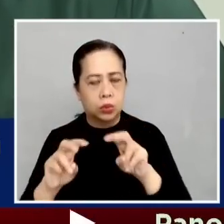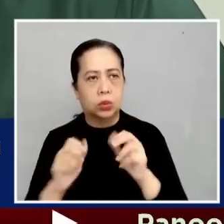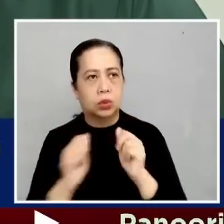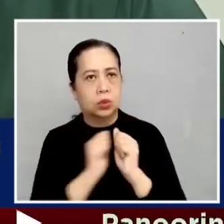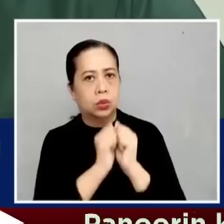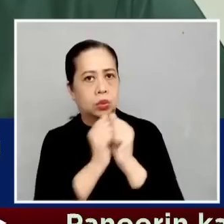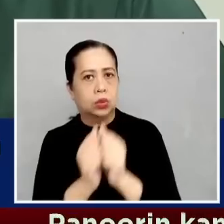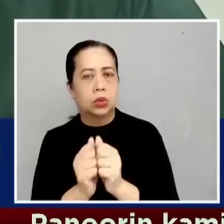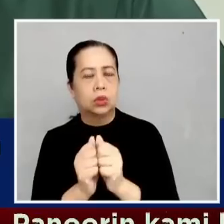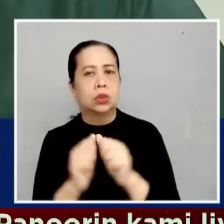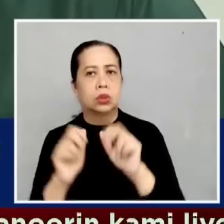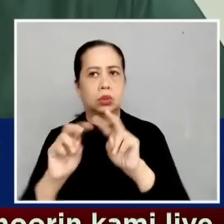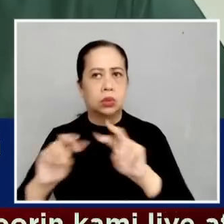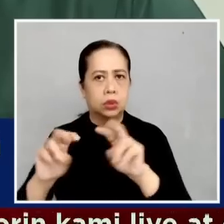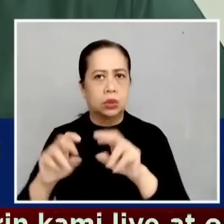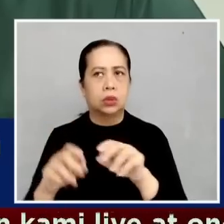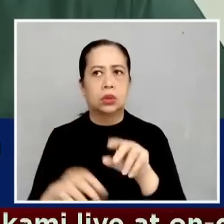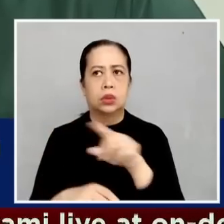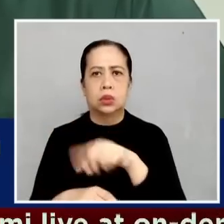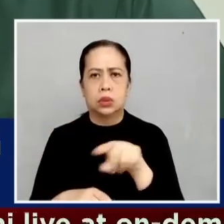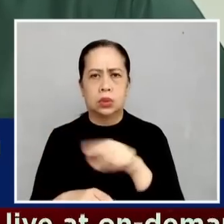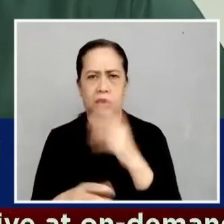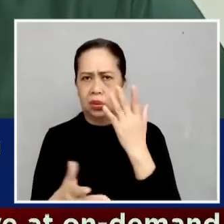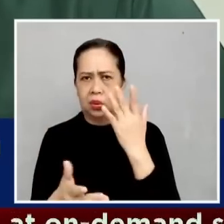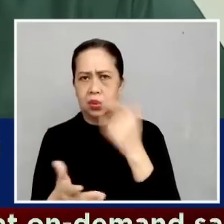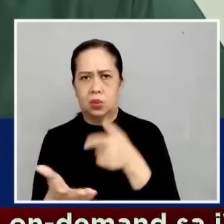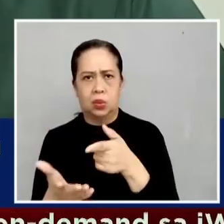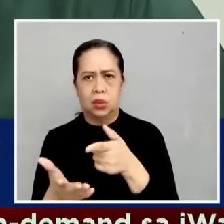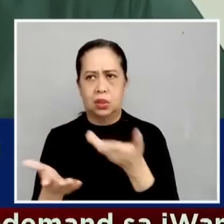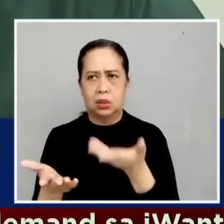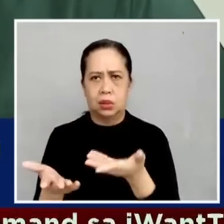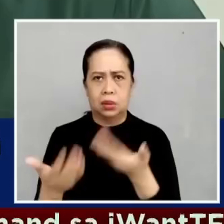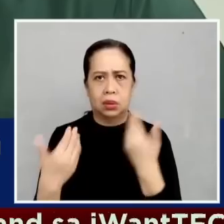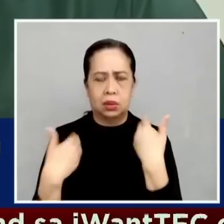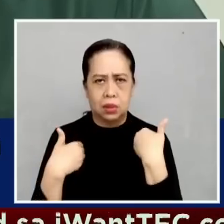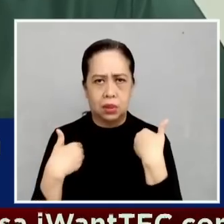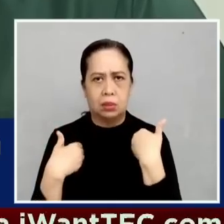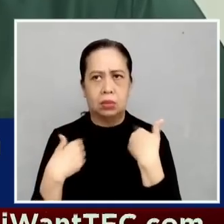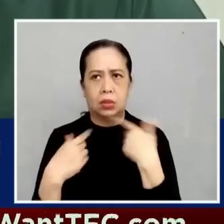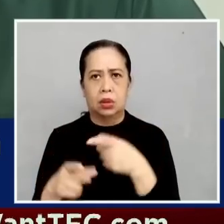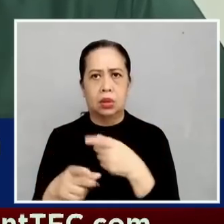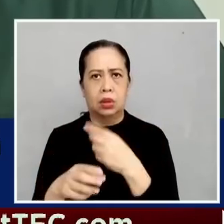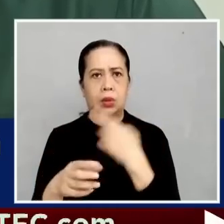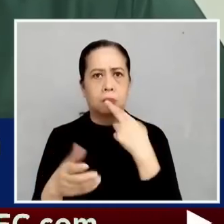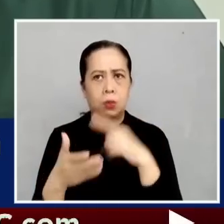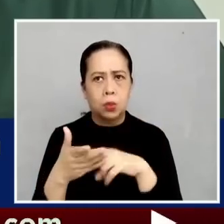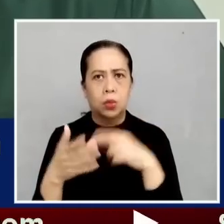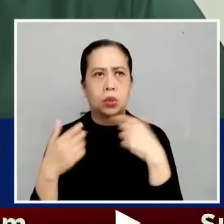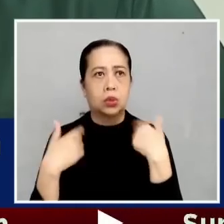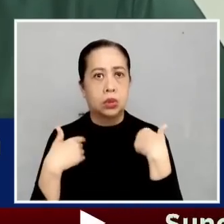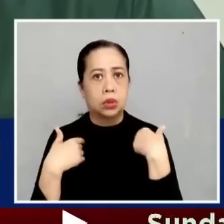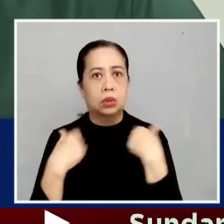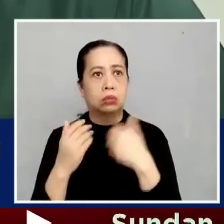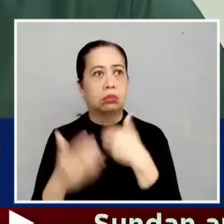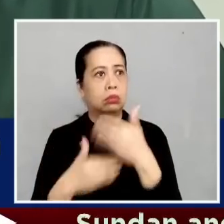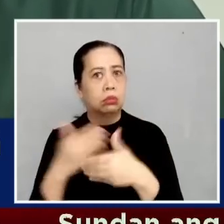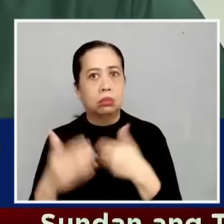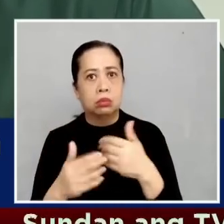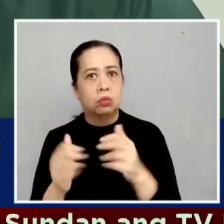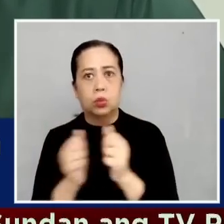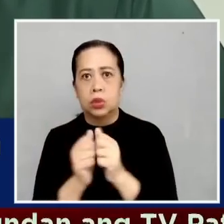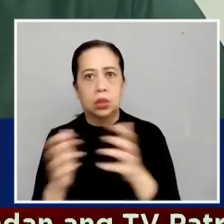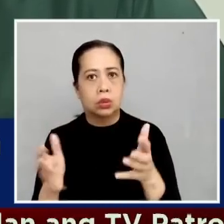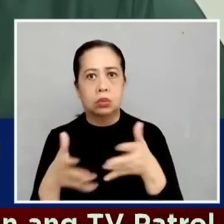at imbestigahan po namin kung bakit may ganitong reports po na may mga establishments operating without the